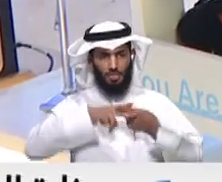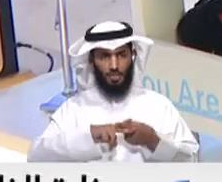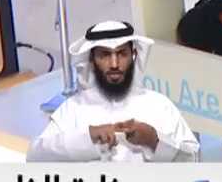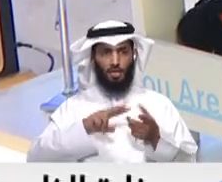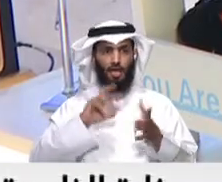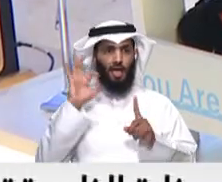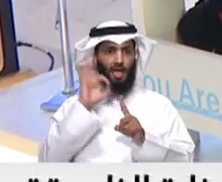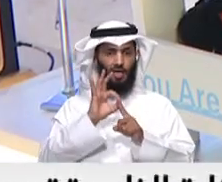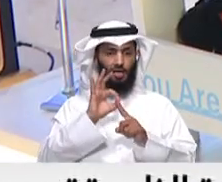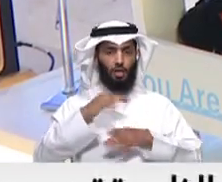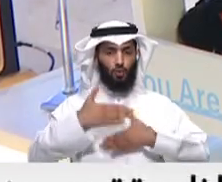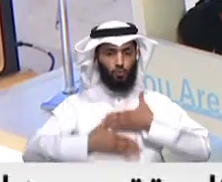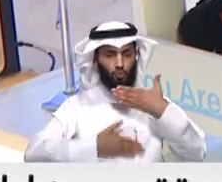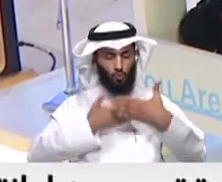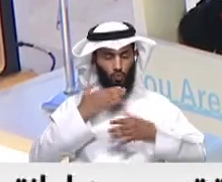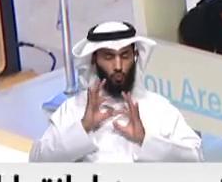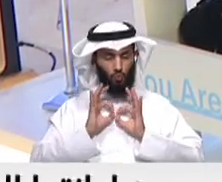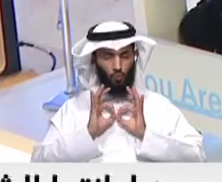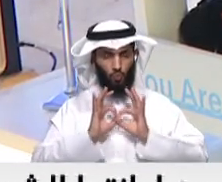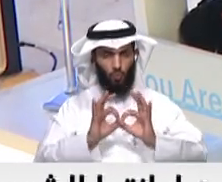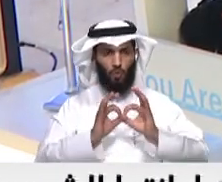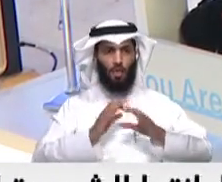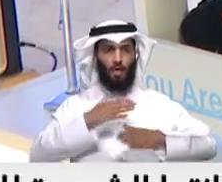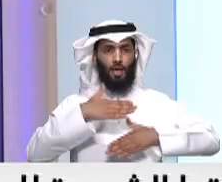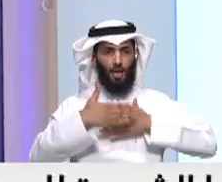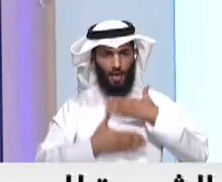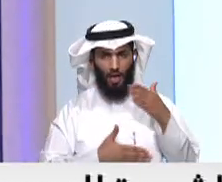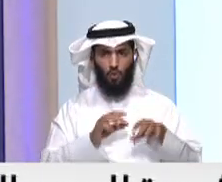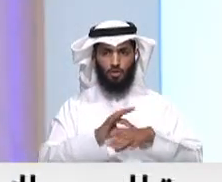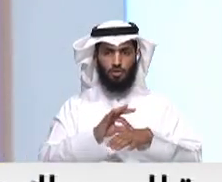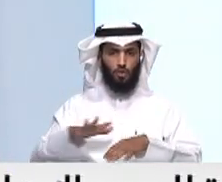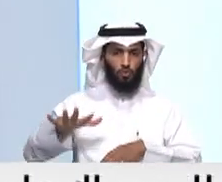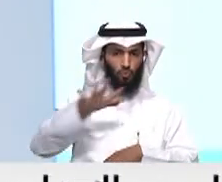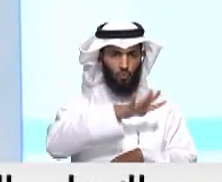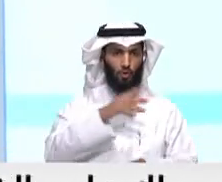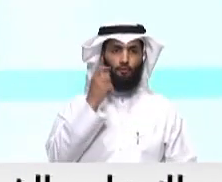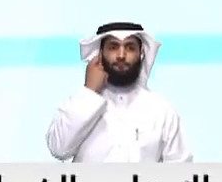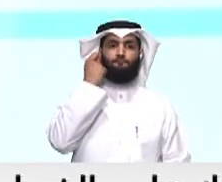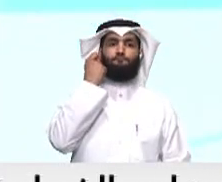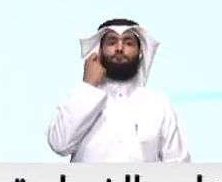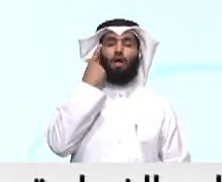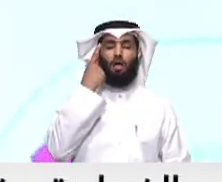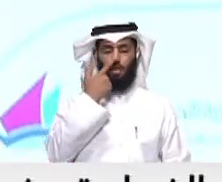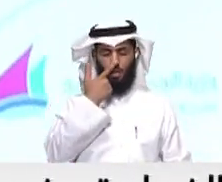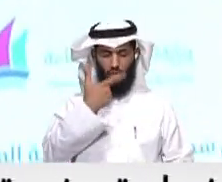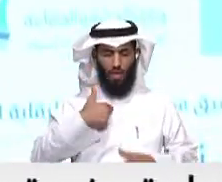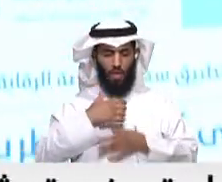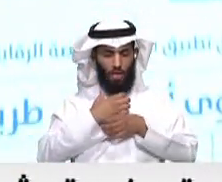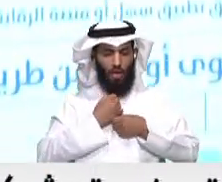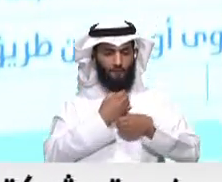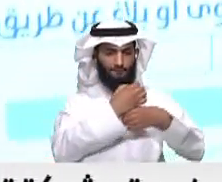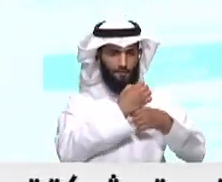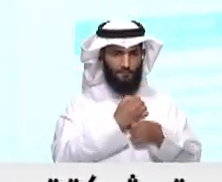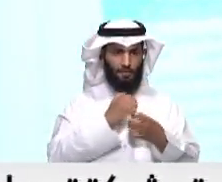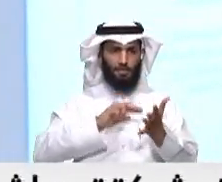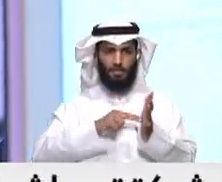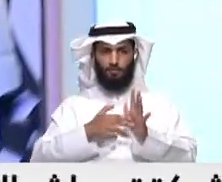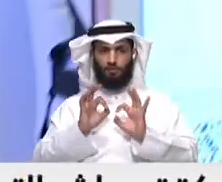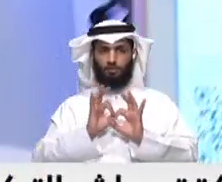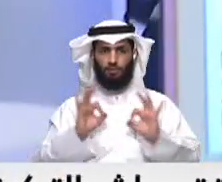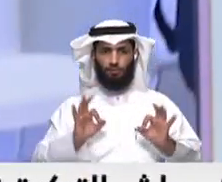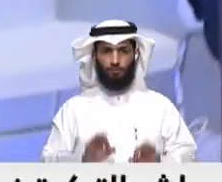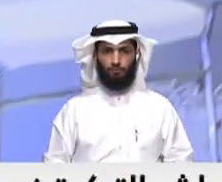والتي تسعى دائما لخلق مجتمع واع ومسؤول في حقوقه وواجباته